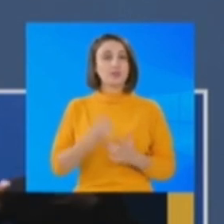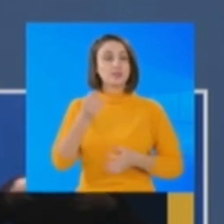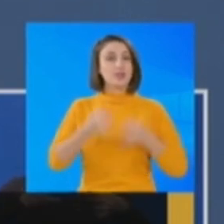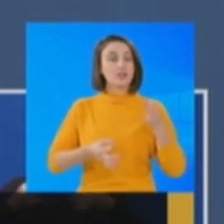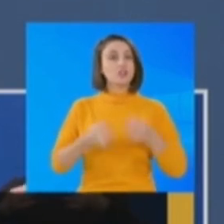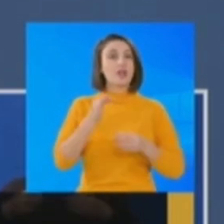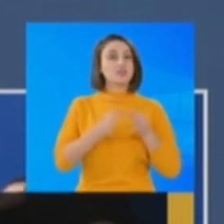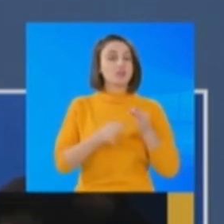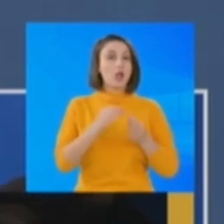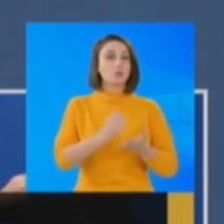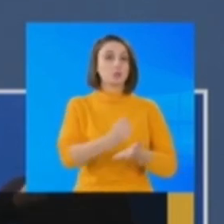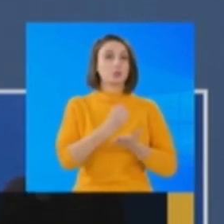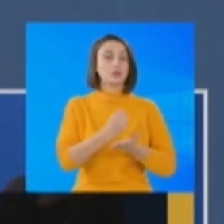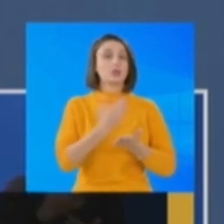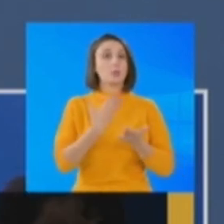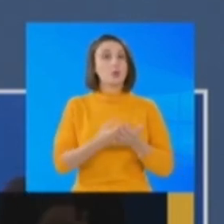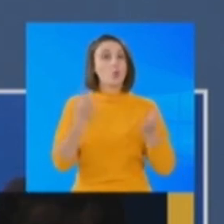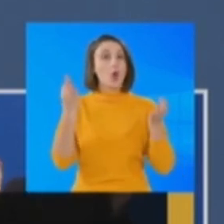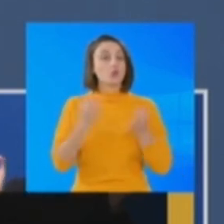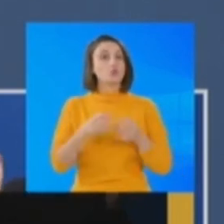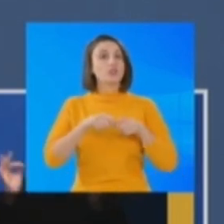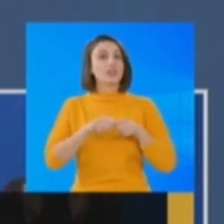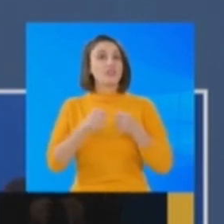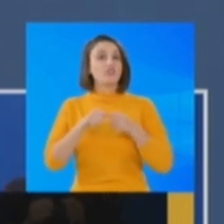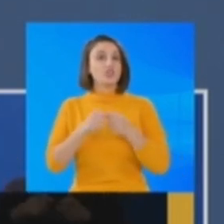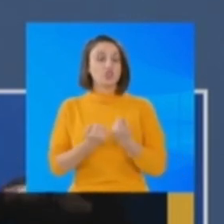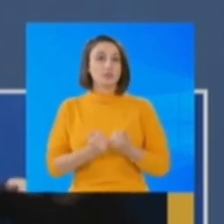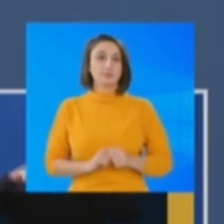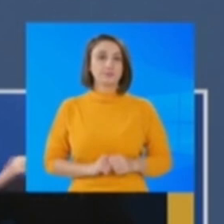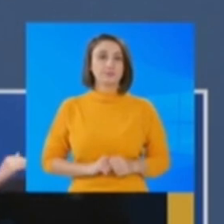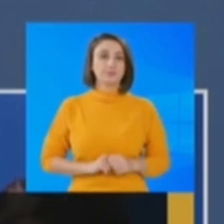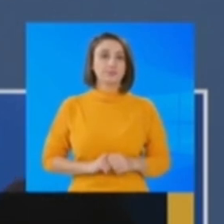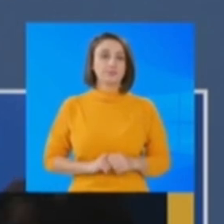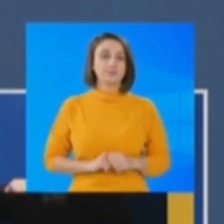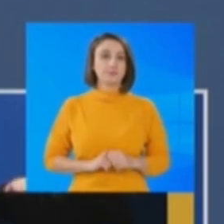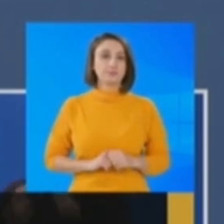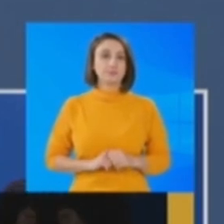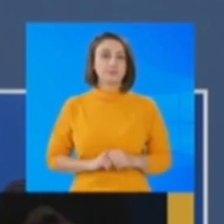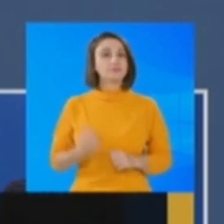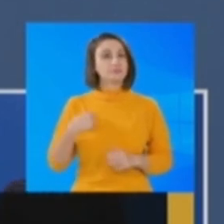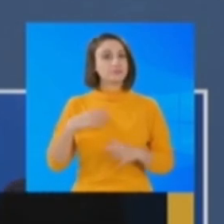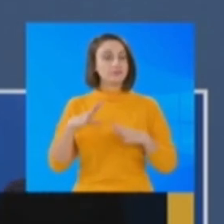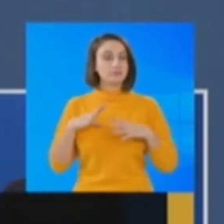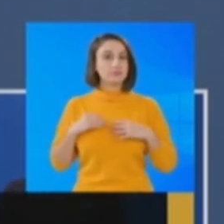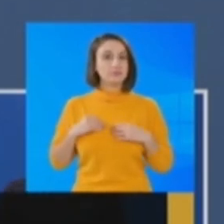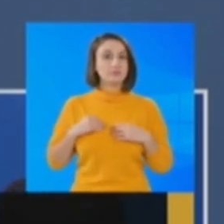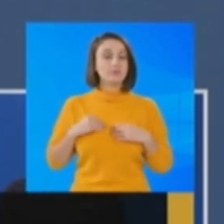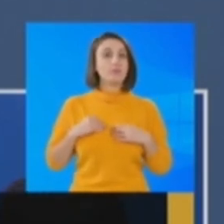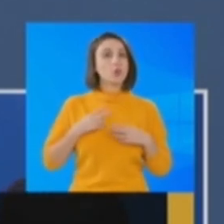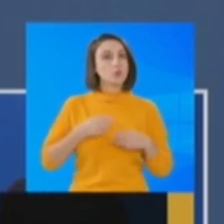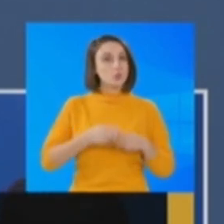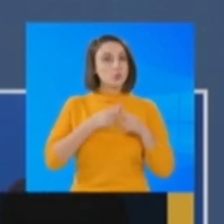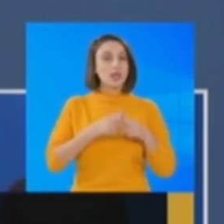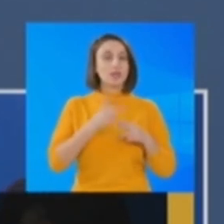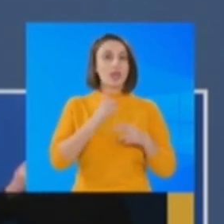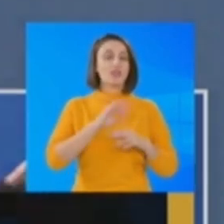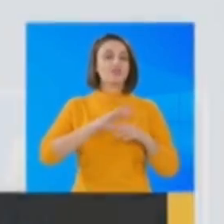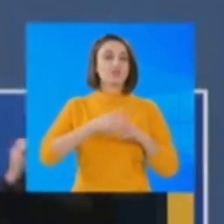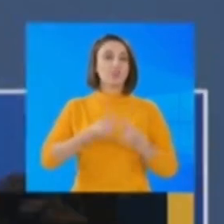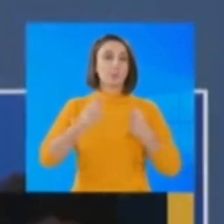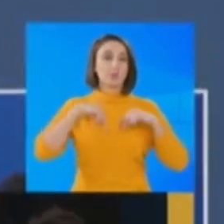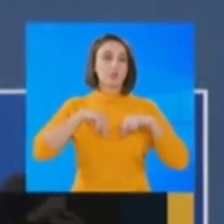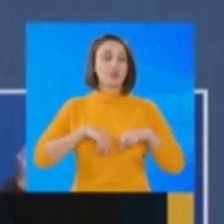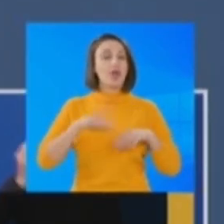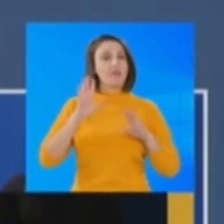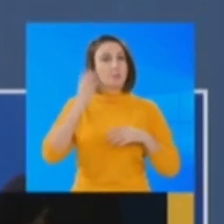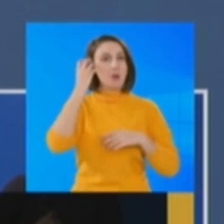din strategia fiscală bugetară de reducere a deficitului. Am primit susținere din partea